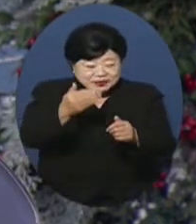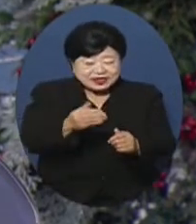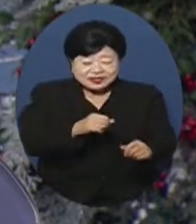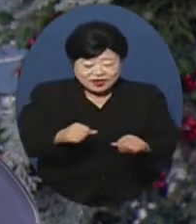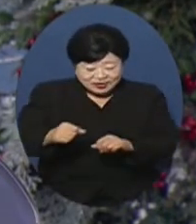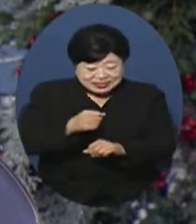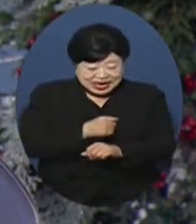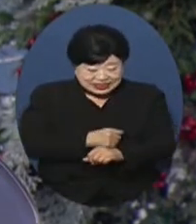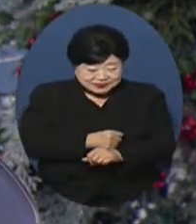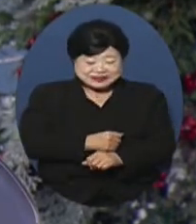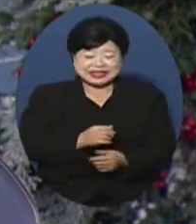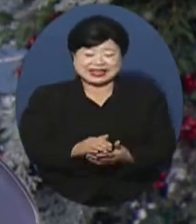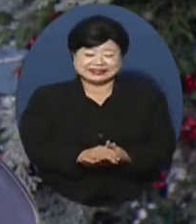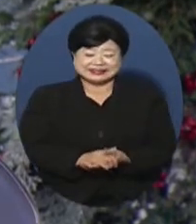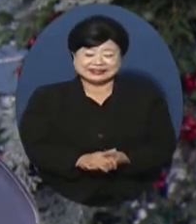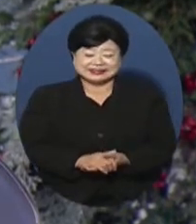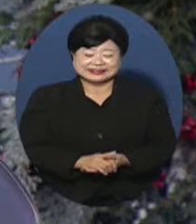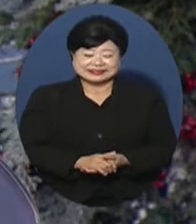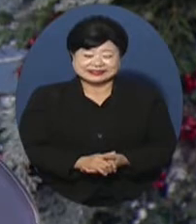역사하시는 겠습니다